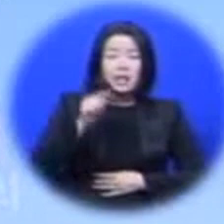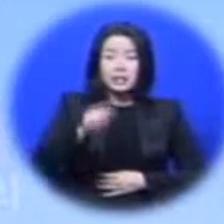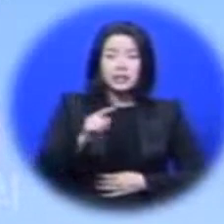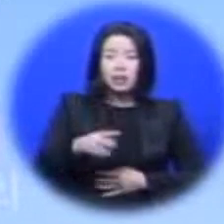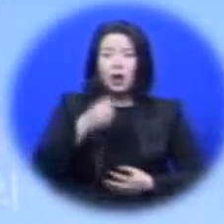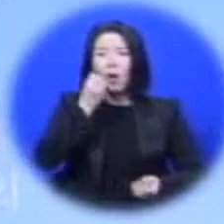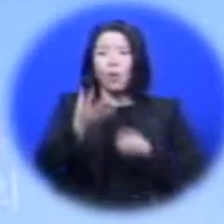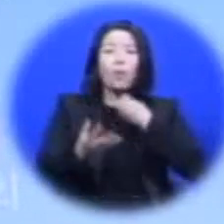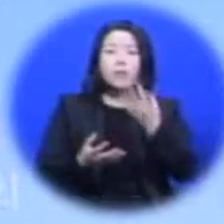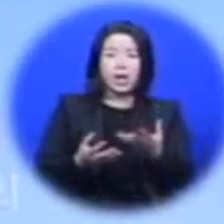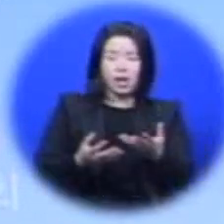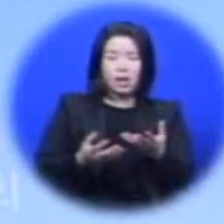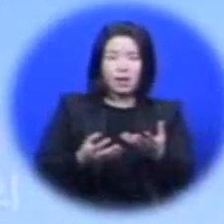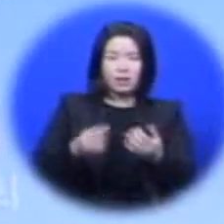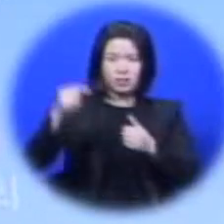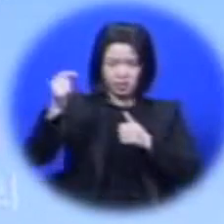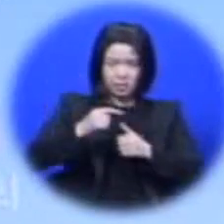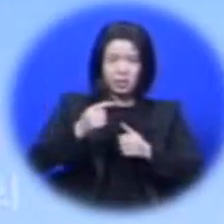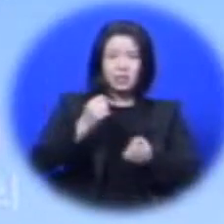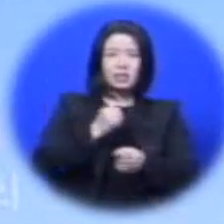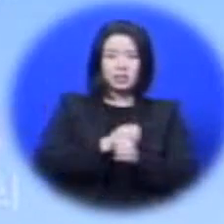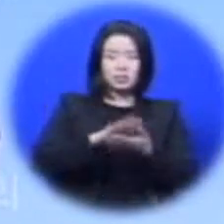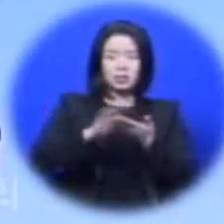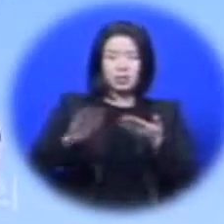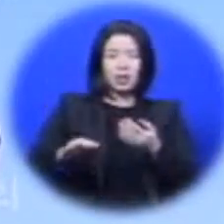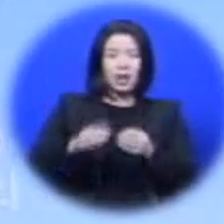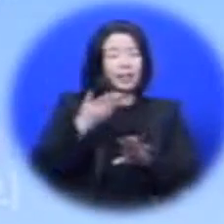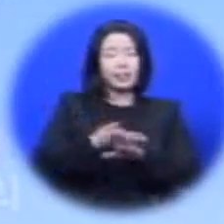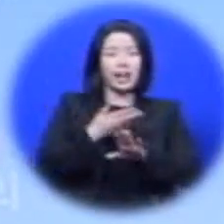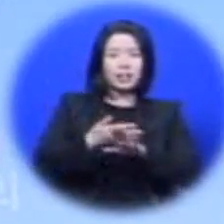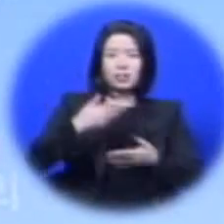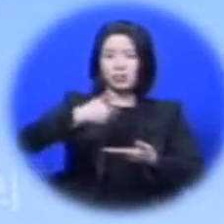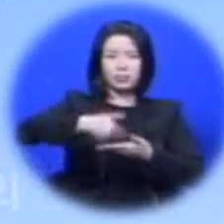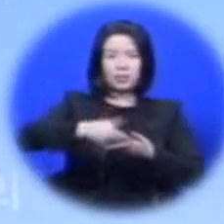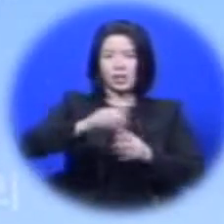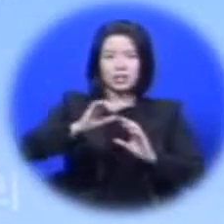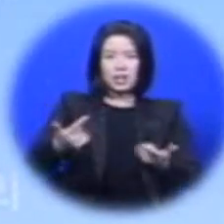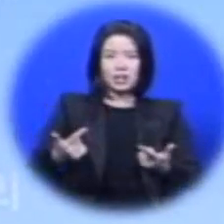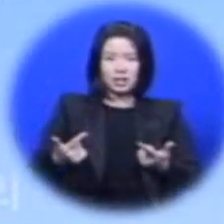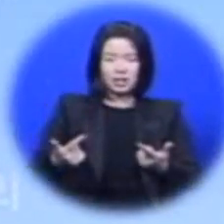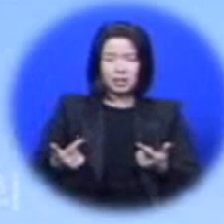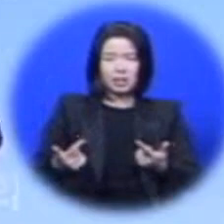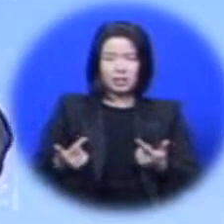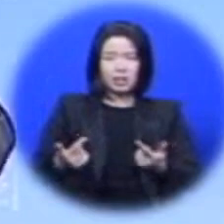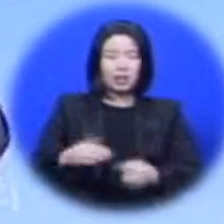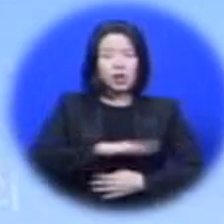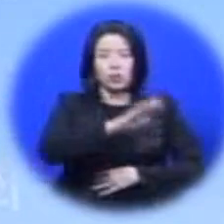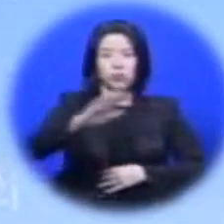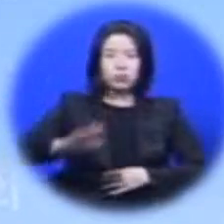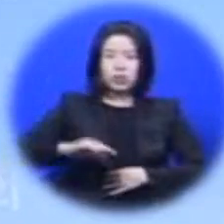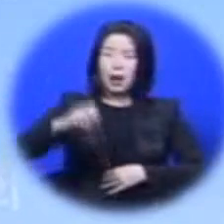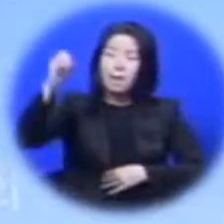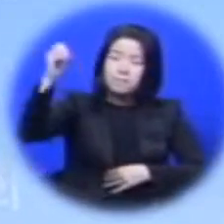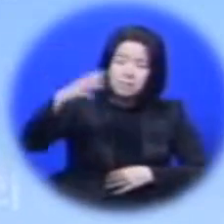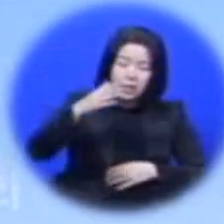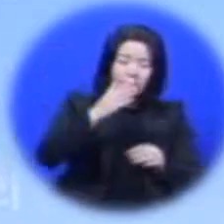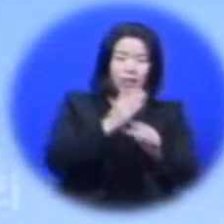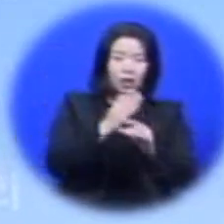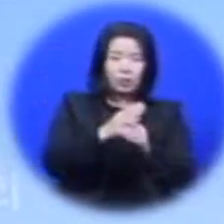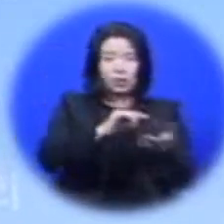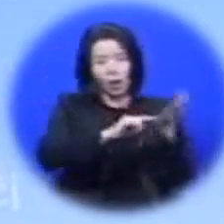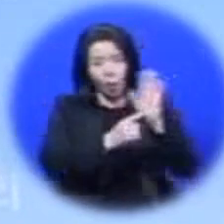그걸 고백하라고 하시는 거예요. 다른 건 요구하지 않으시고 우리가 빛 가운데